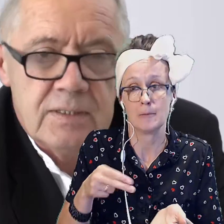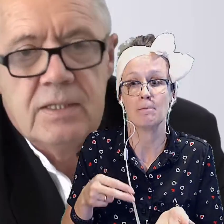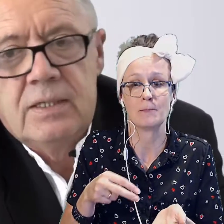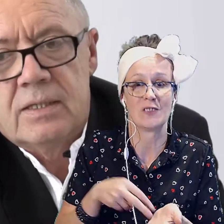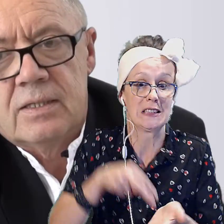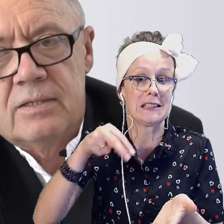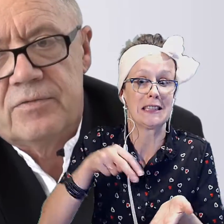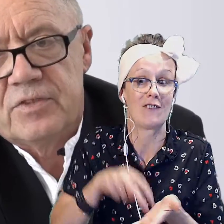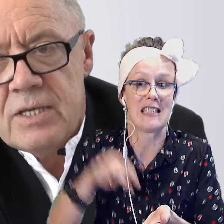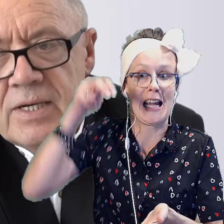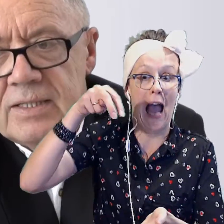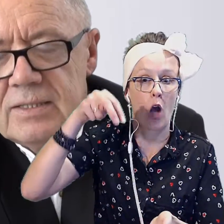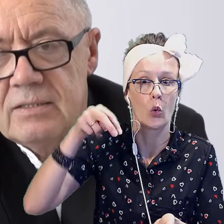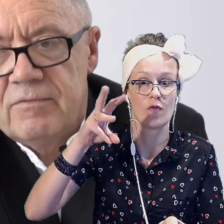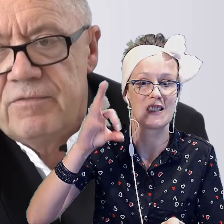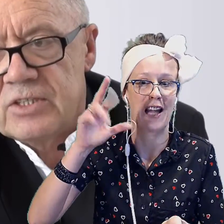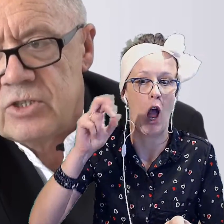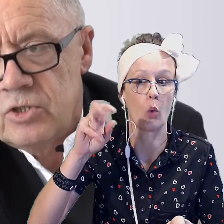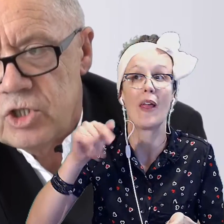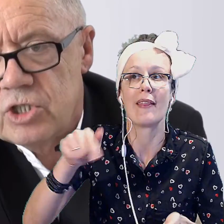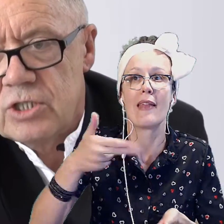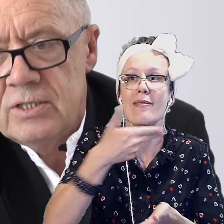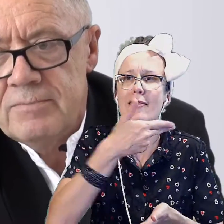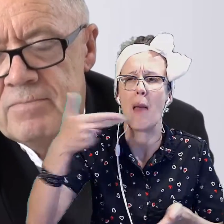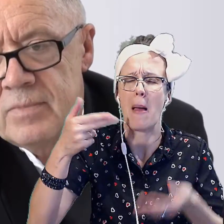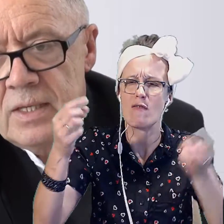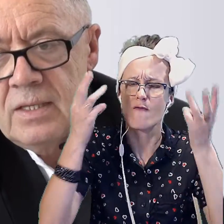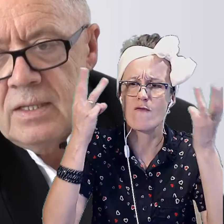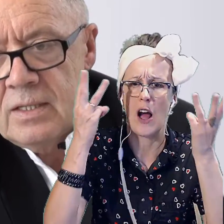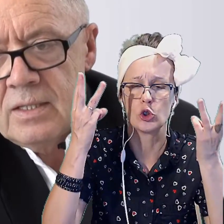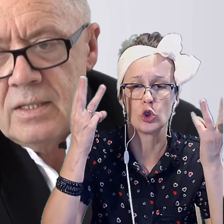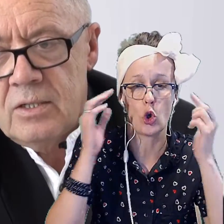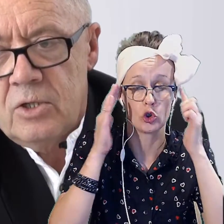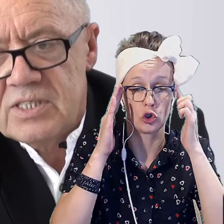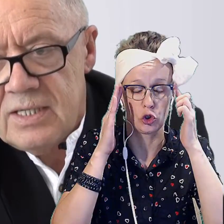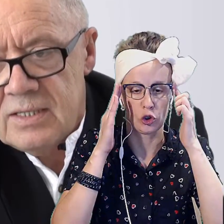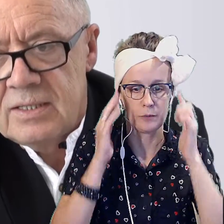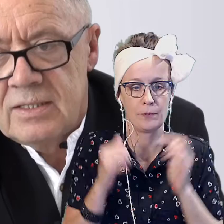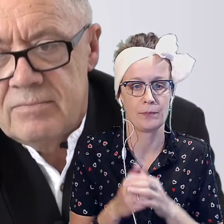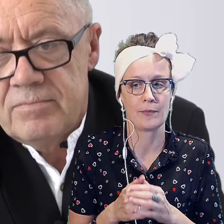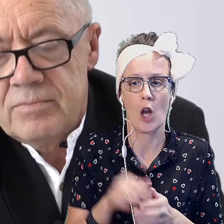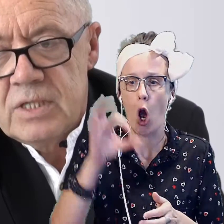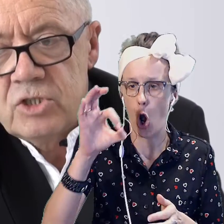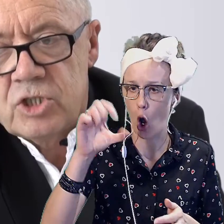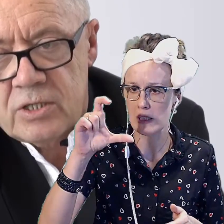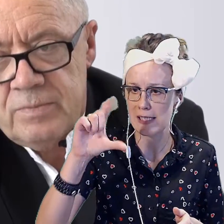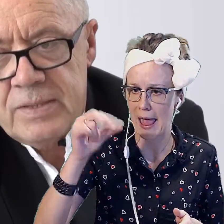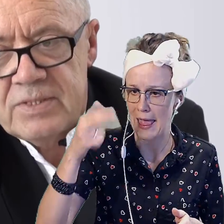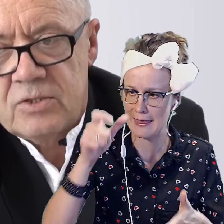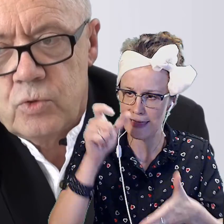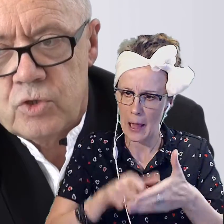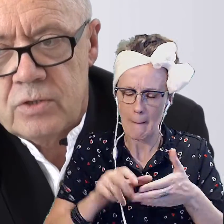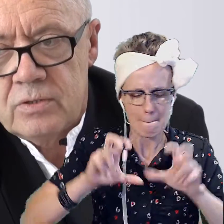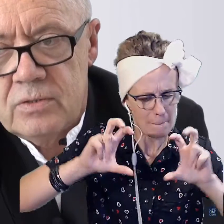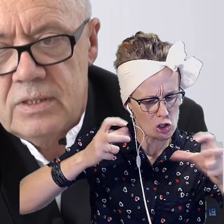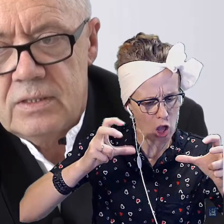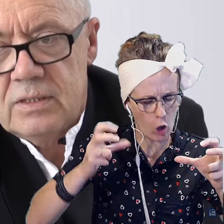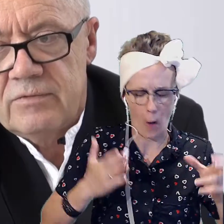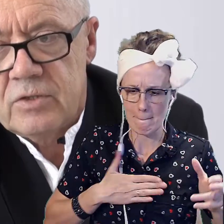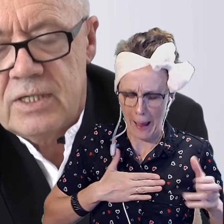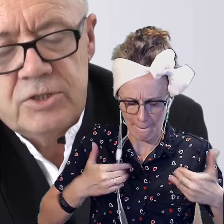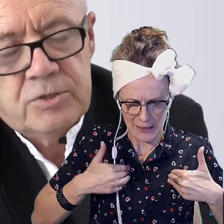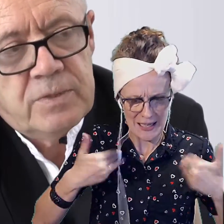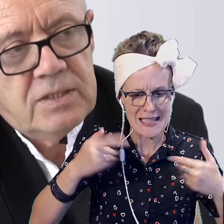powiem w temat ważny cześć i oceny czego mam za dużo